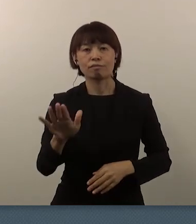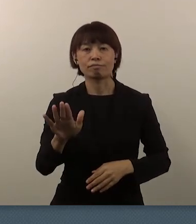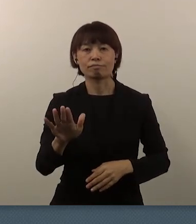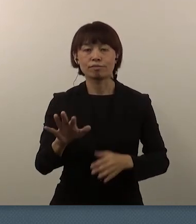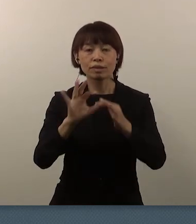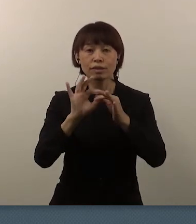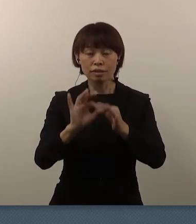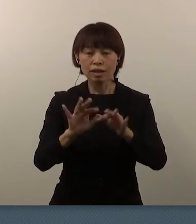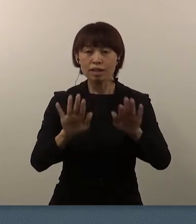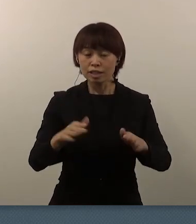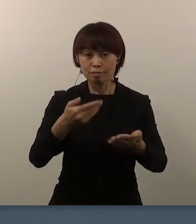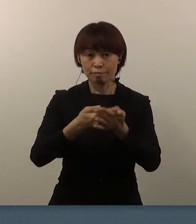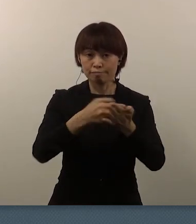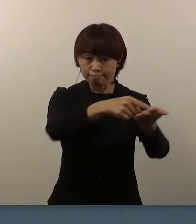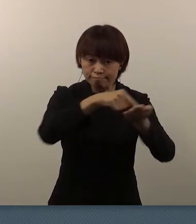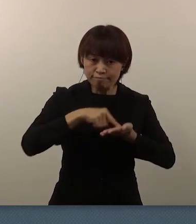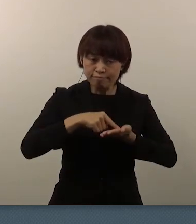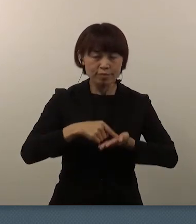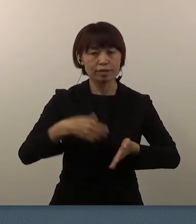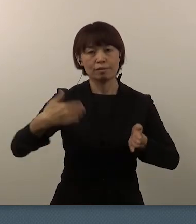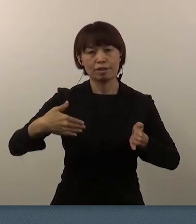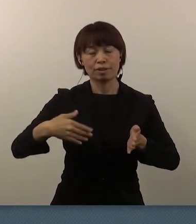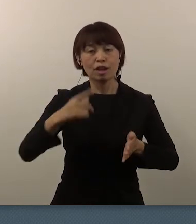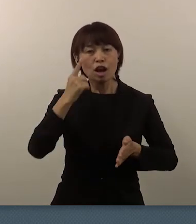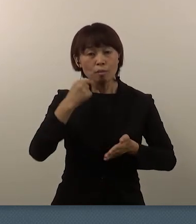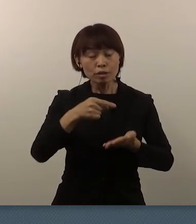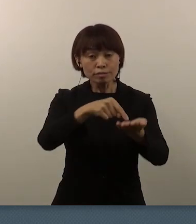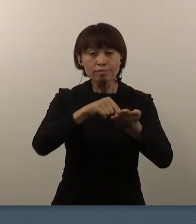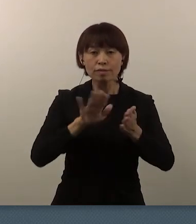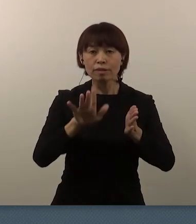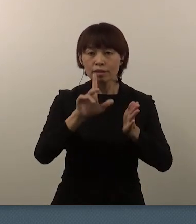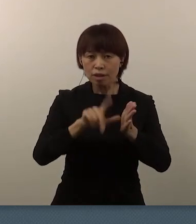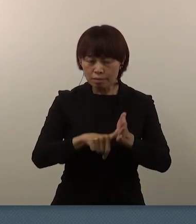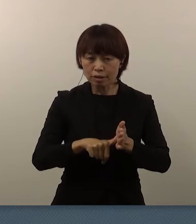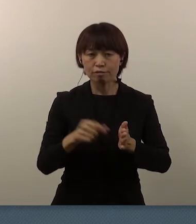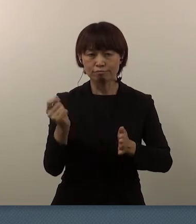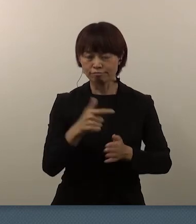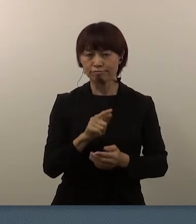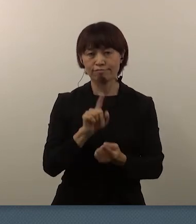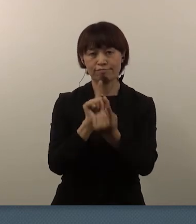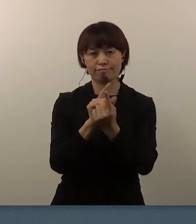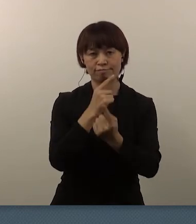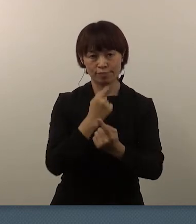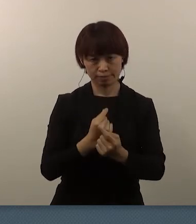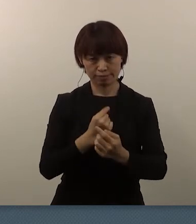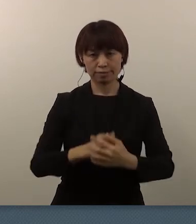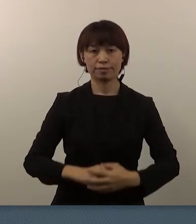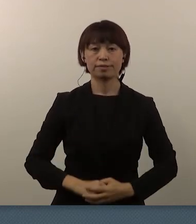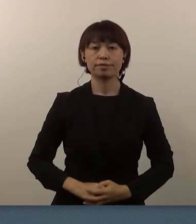ているわけではないので、もしリクエストがあればそれはもう真っ先に対応していきたいと考えています。